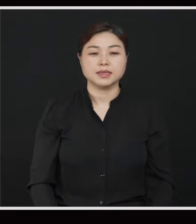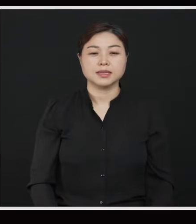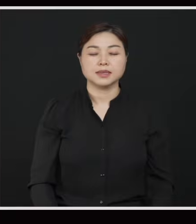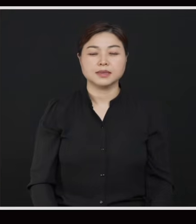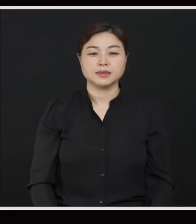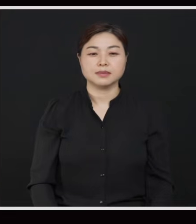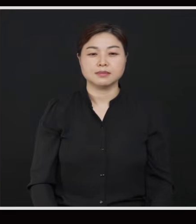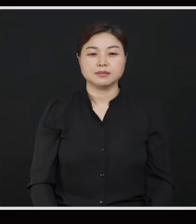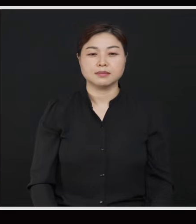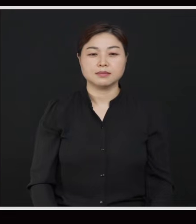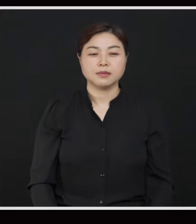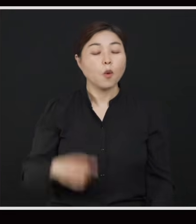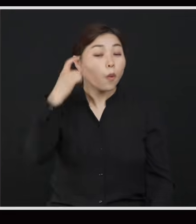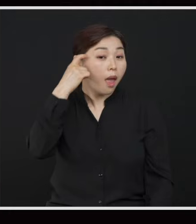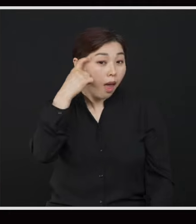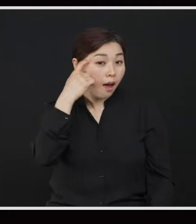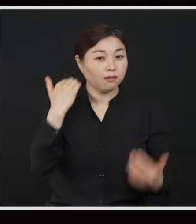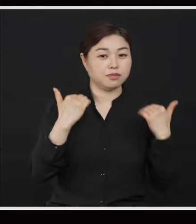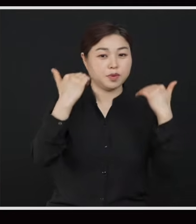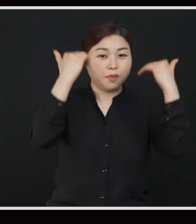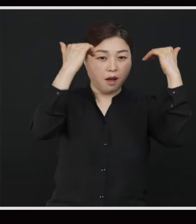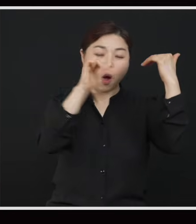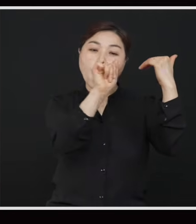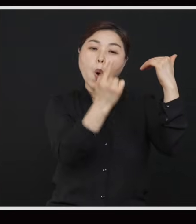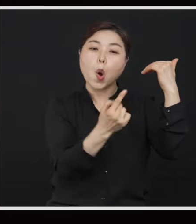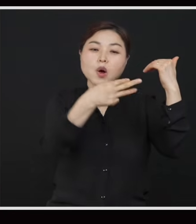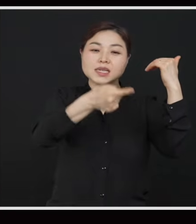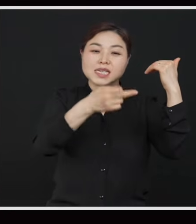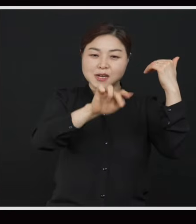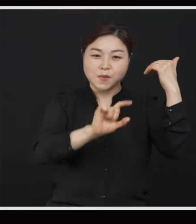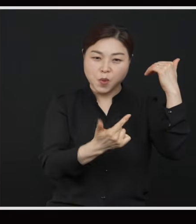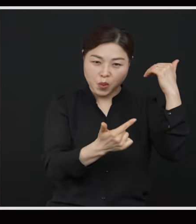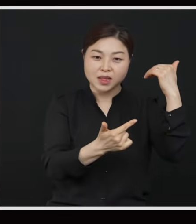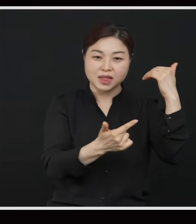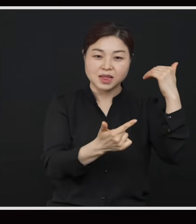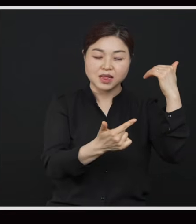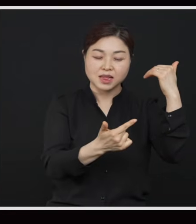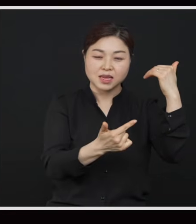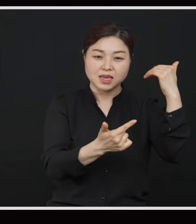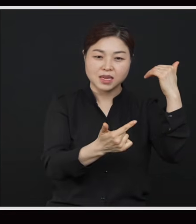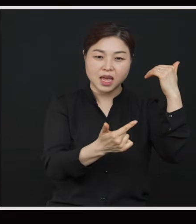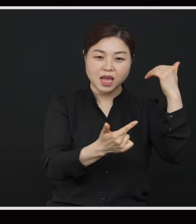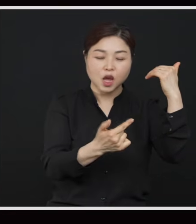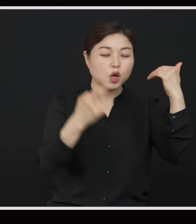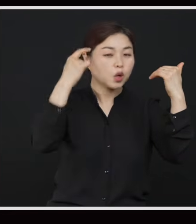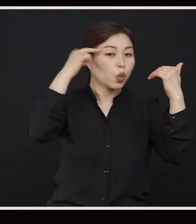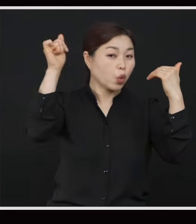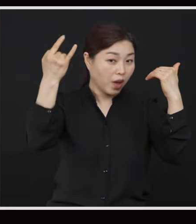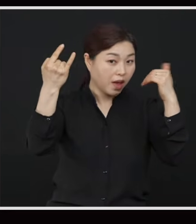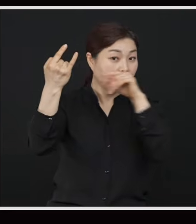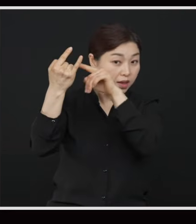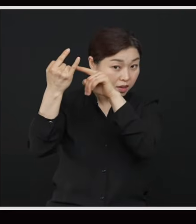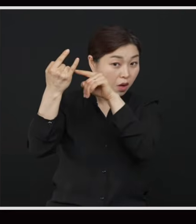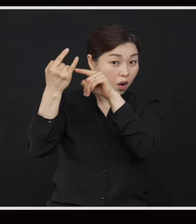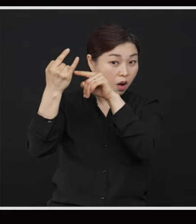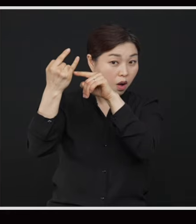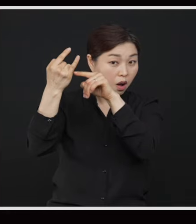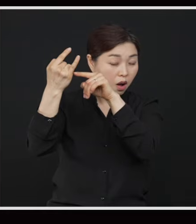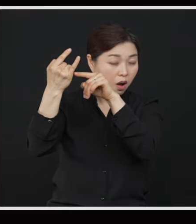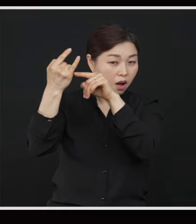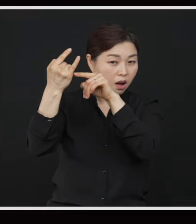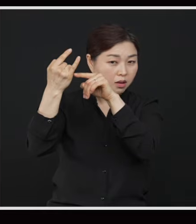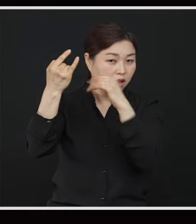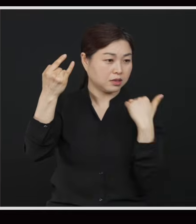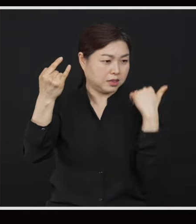중에 하나가 성장 호르몬이라는 게 여기 뇌에서 이제 성장 호르몬이 이게